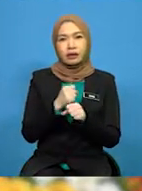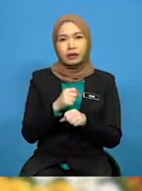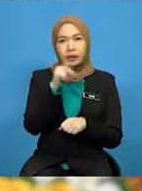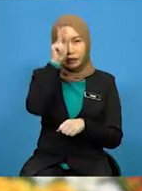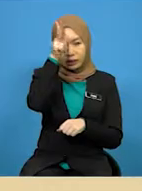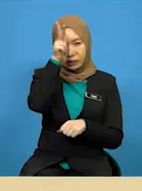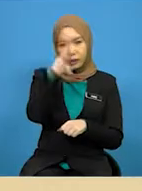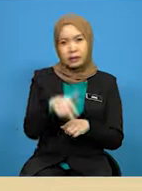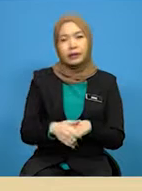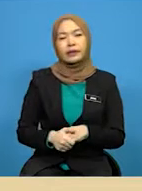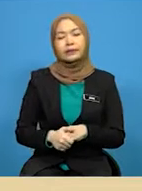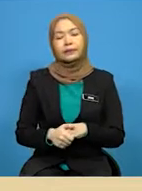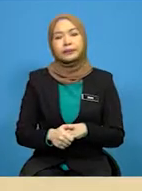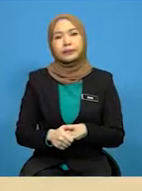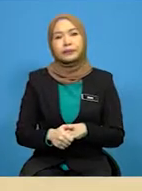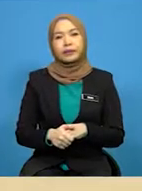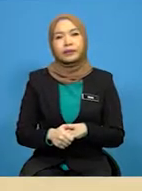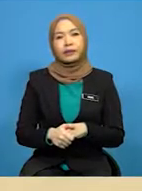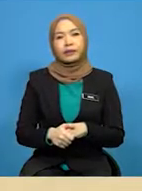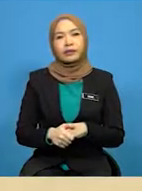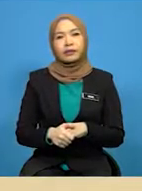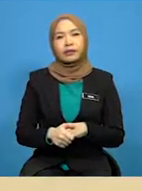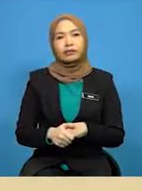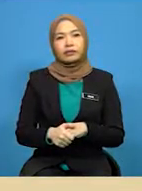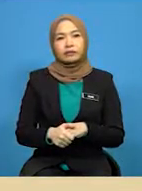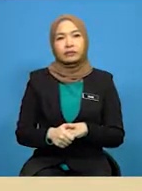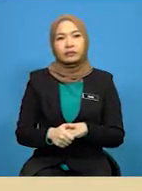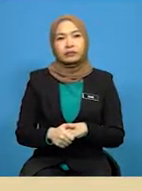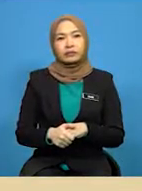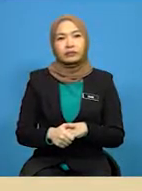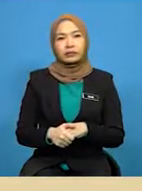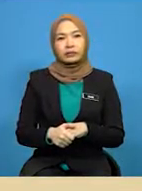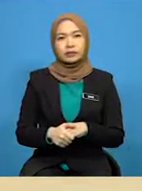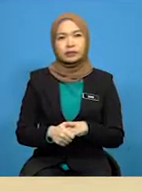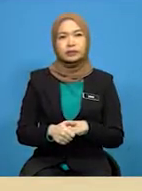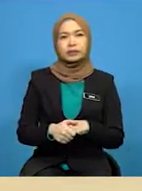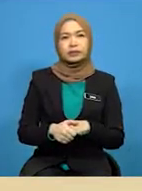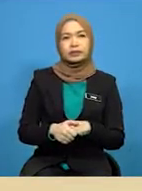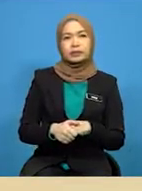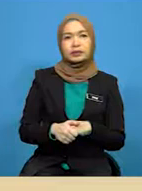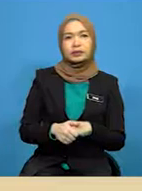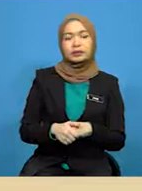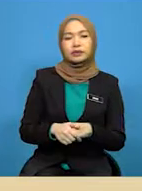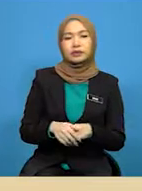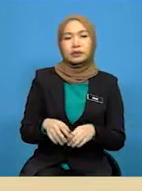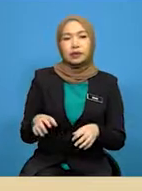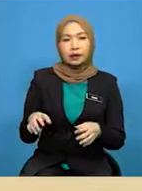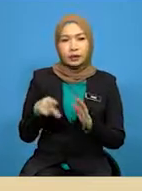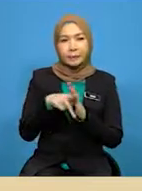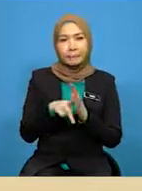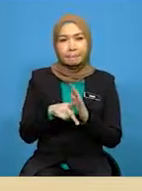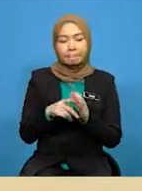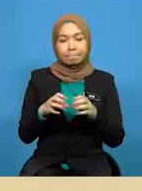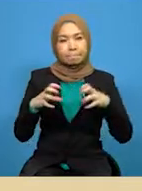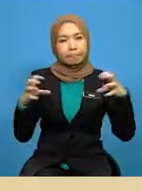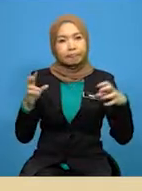yang kelima, menjejaskan pertumbuhan ekonomi. Jadi, keluaran negara yang berkurangan ini akan